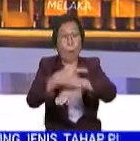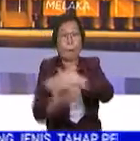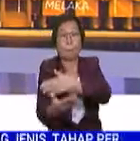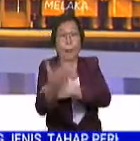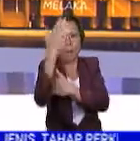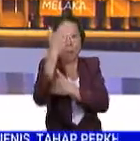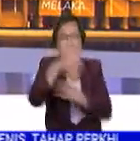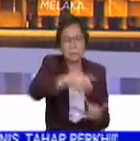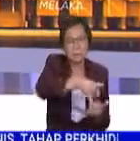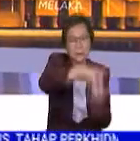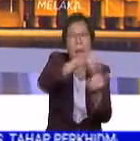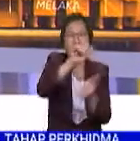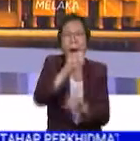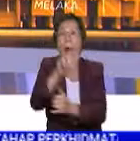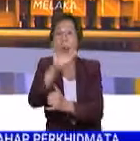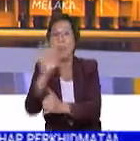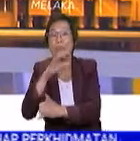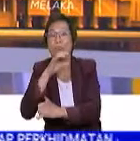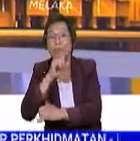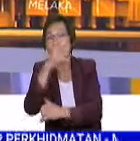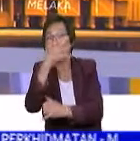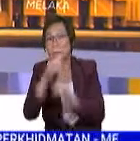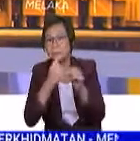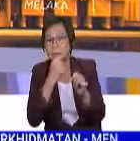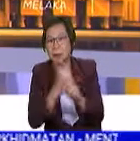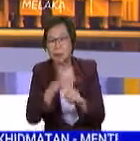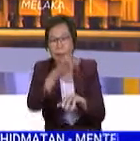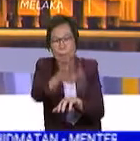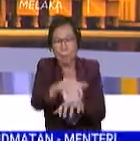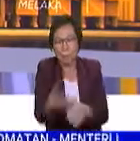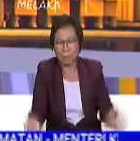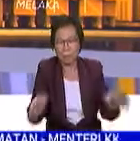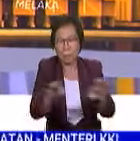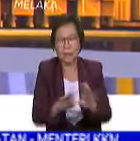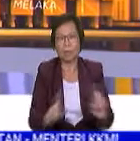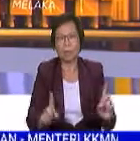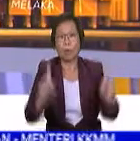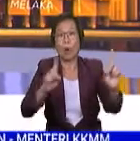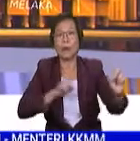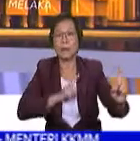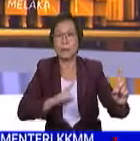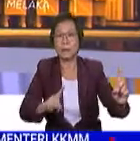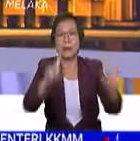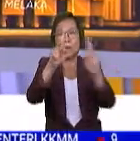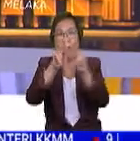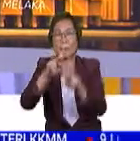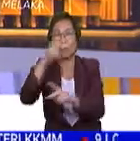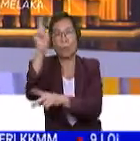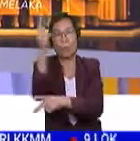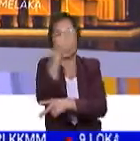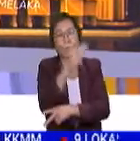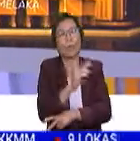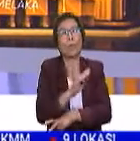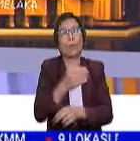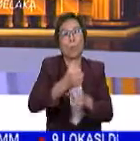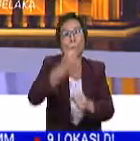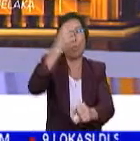Jenazah Allahyarham Muhammad Alif Haikal Ludin, 15 tahun, dikebumikan di tanah perkuburan Islam Madrasah Kampung Hutan Buloh